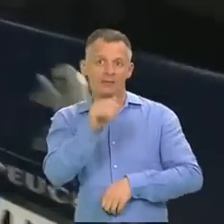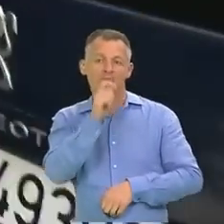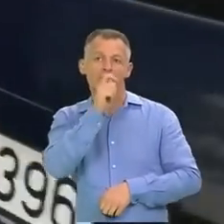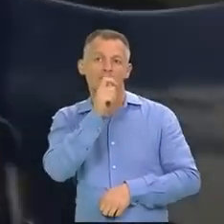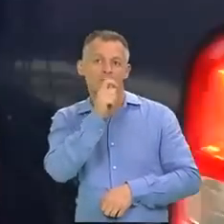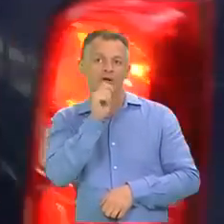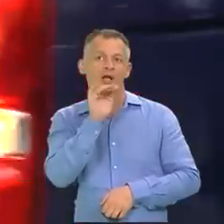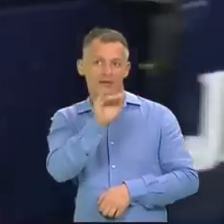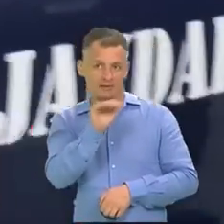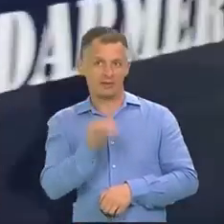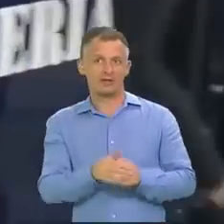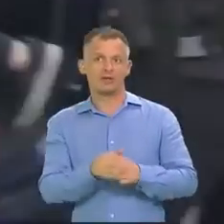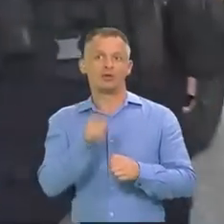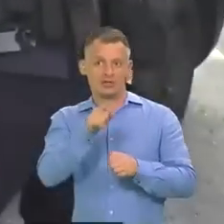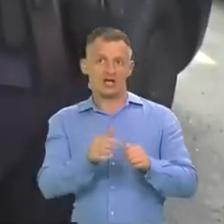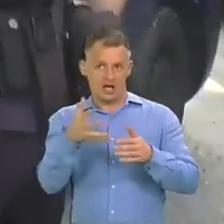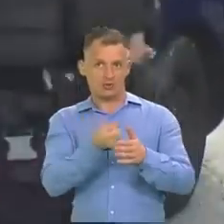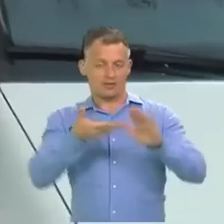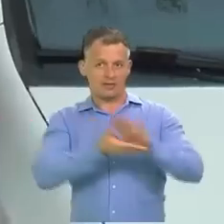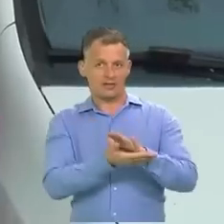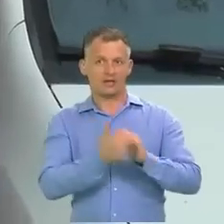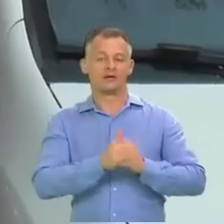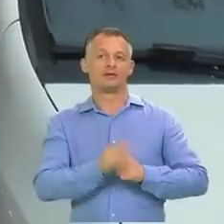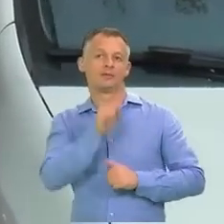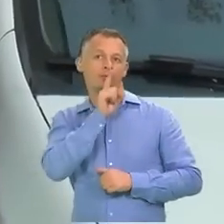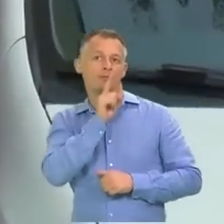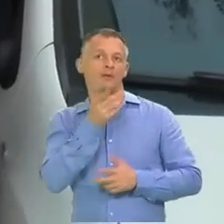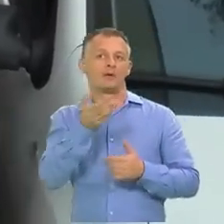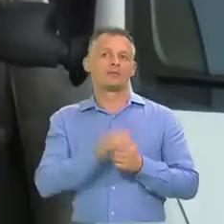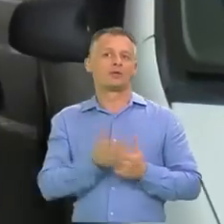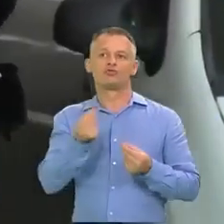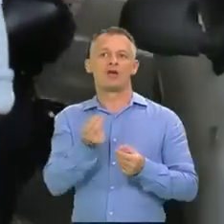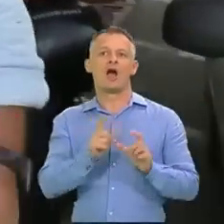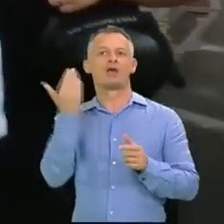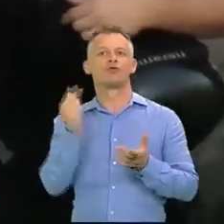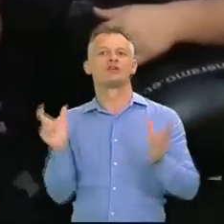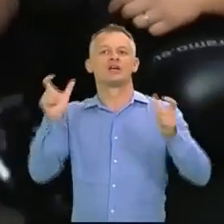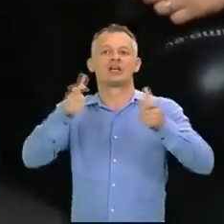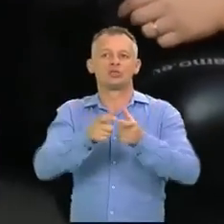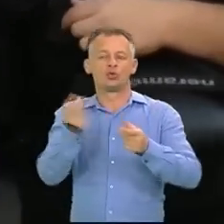Ați luat amită, doamnă? Ați fraudat bacul? De ce ați fost reținut?